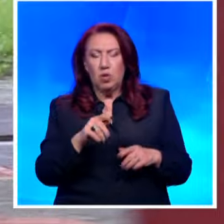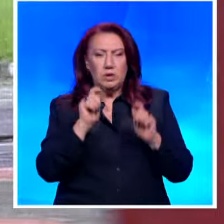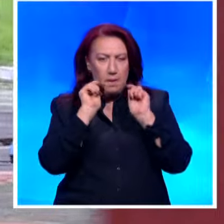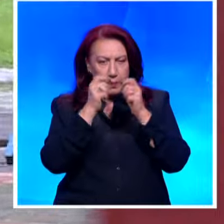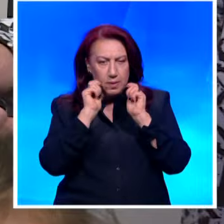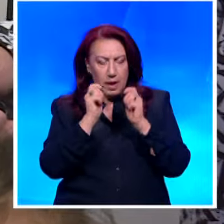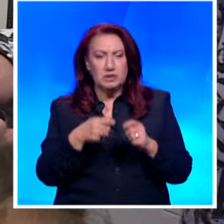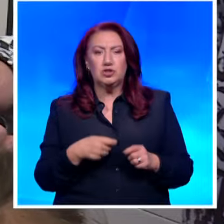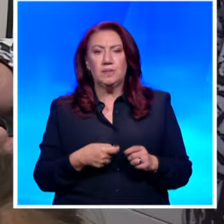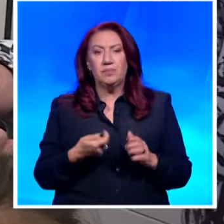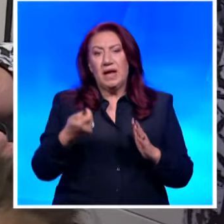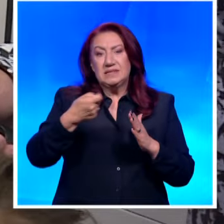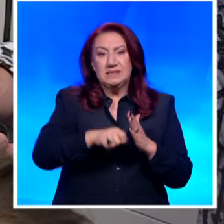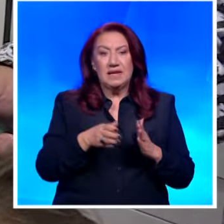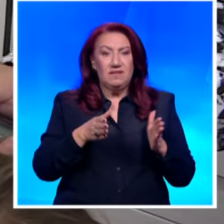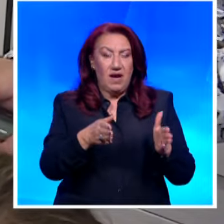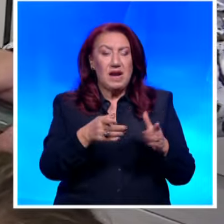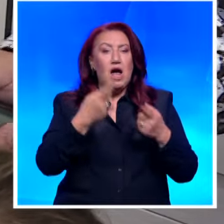затворена е в туалетната гола и